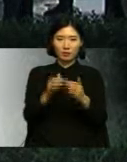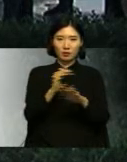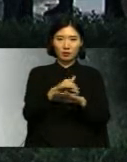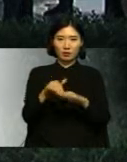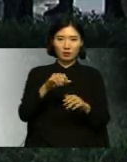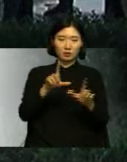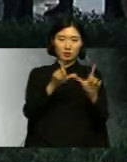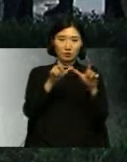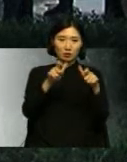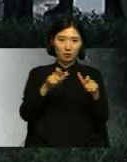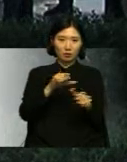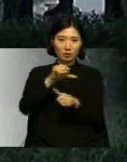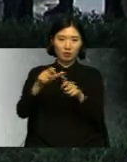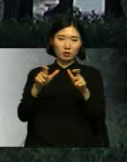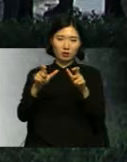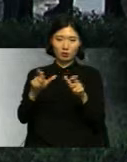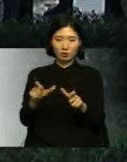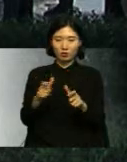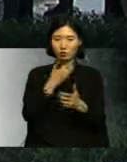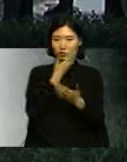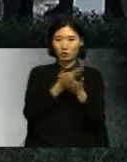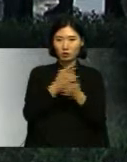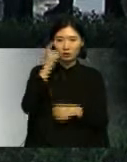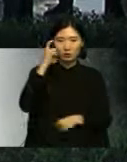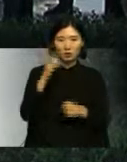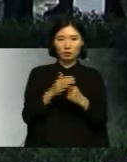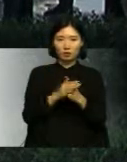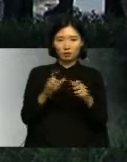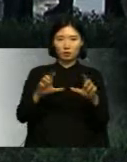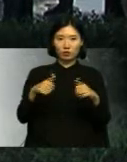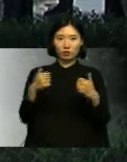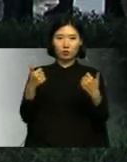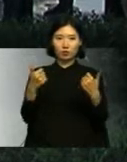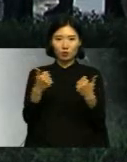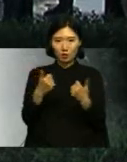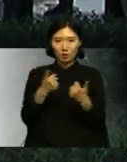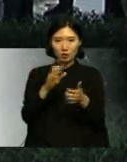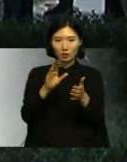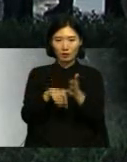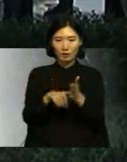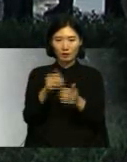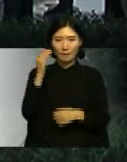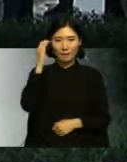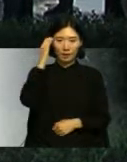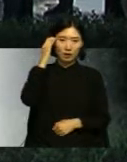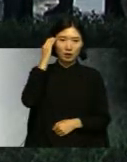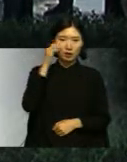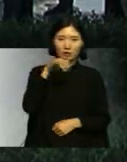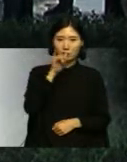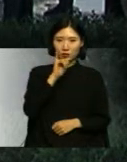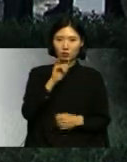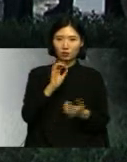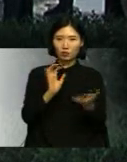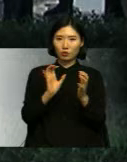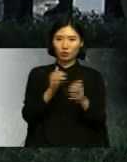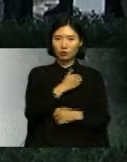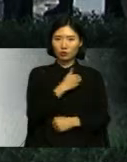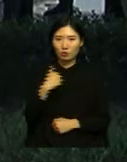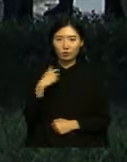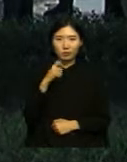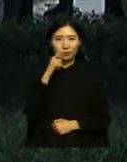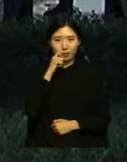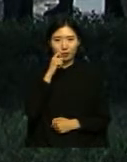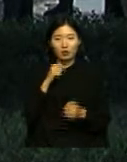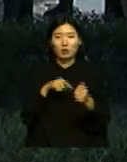생활권과 환경권을 중요하게 생각했기 때문인데 군의회에서 제동이 걸렸습니다. 논의가 충분하지 못했다는 이유입니다.